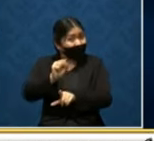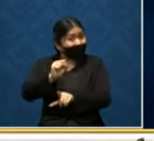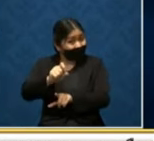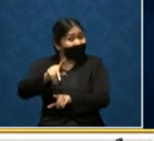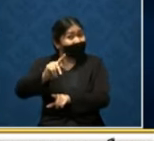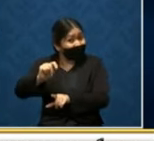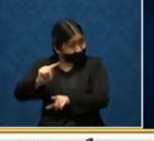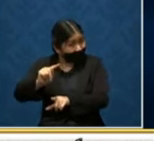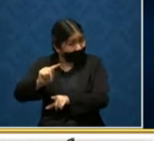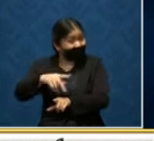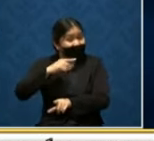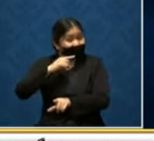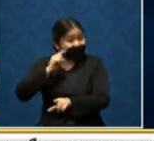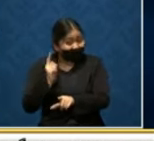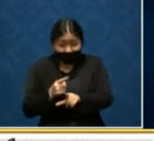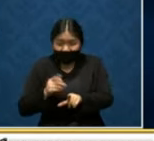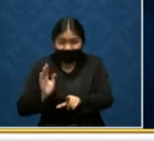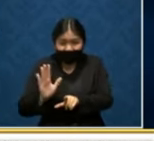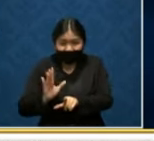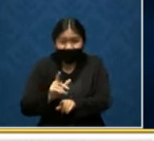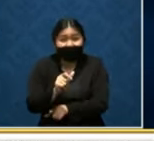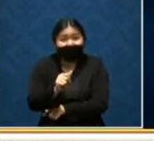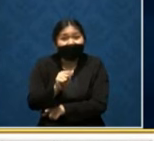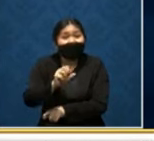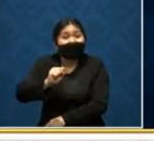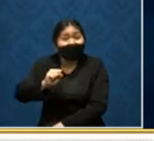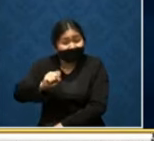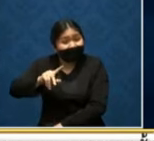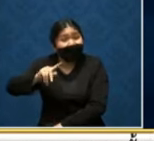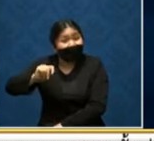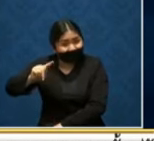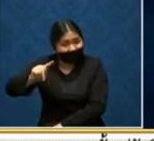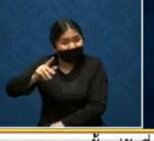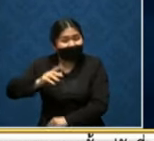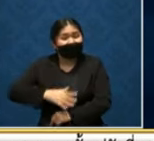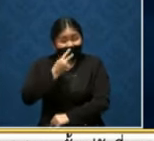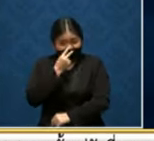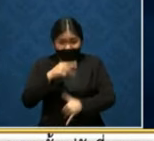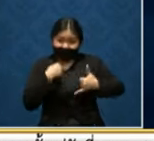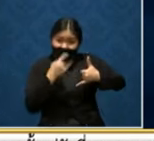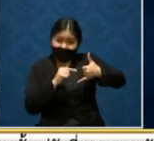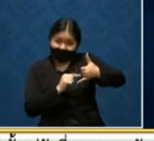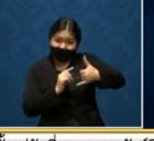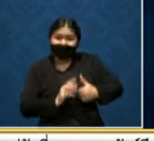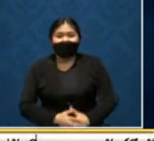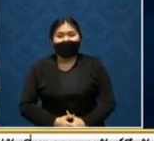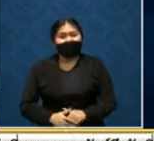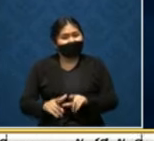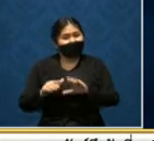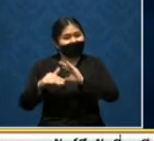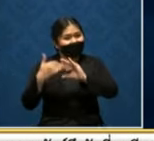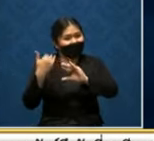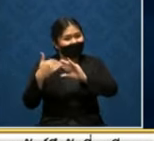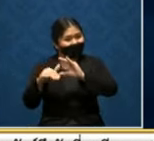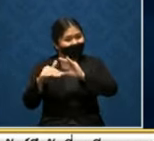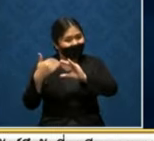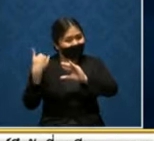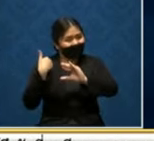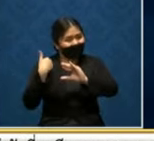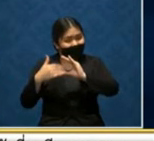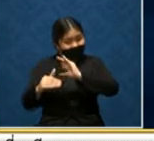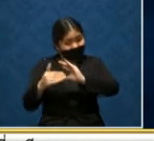นะครับท่านประธานแต่มันย่อว่าอสถเดี๋ยวมาดูกันว่าอสธคือใครผมมีแชทไลน์ที่มีการ